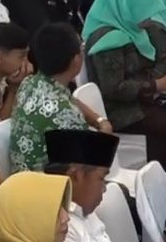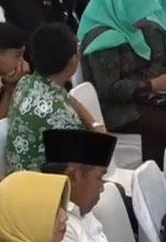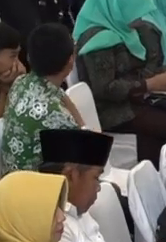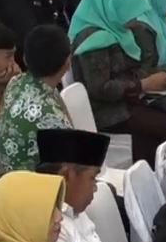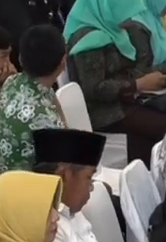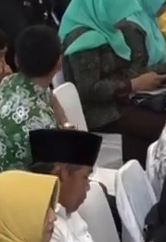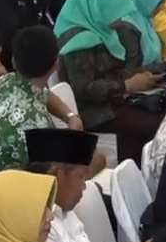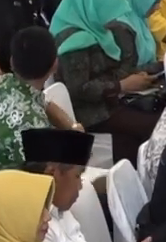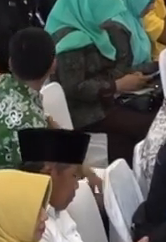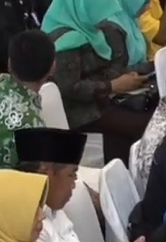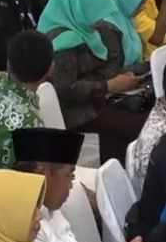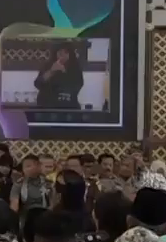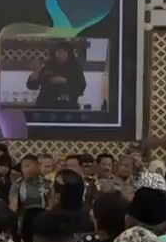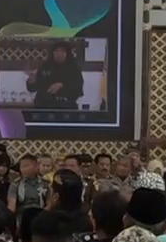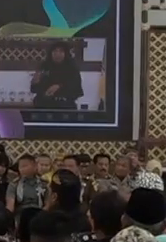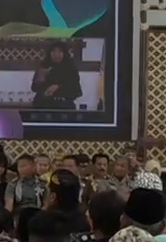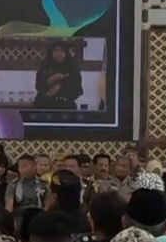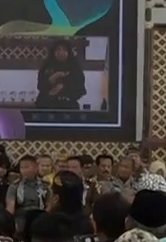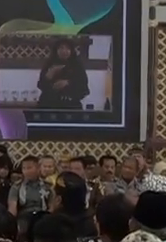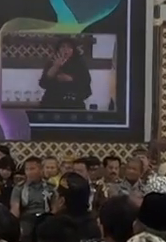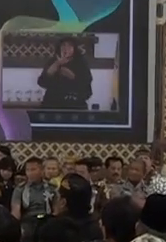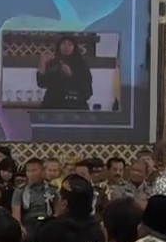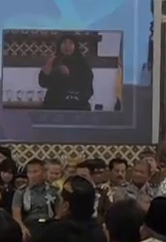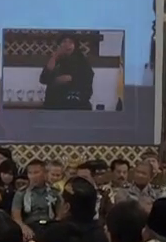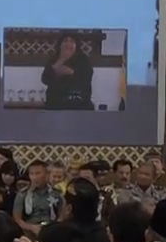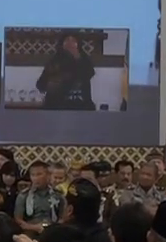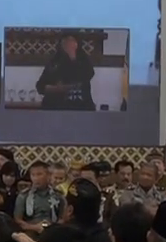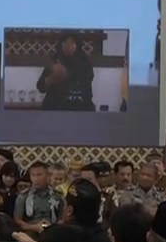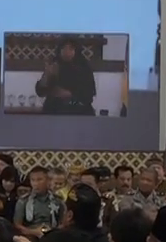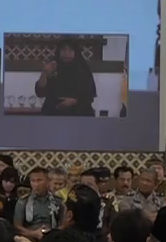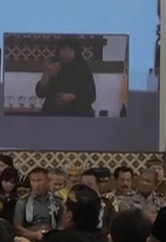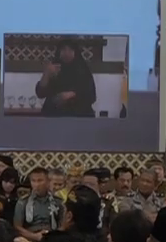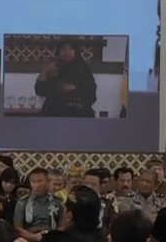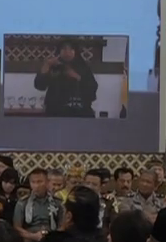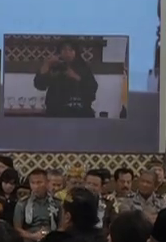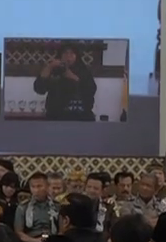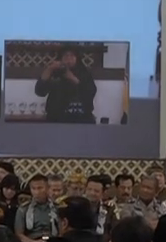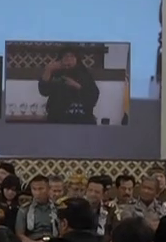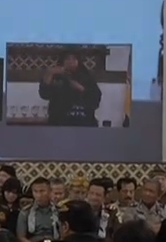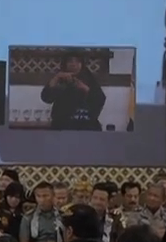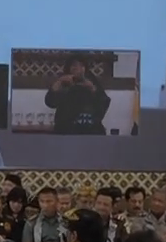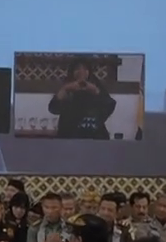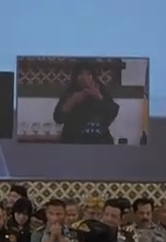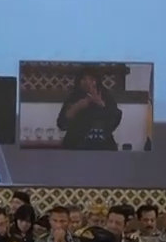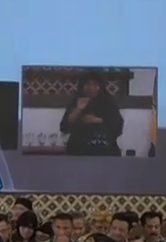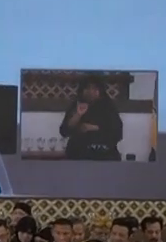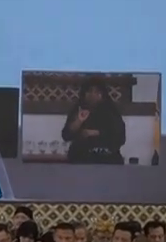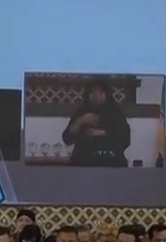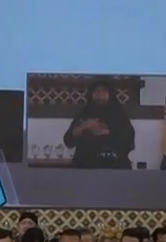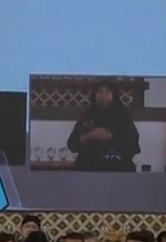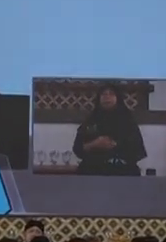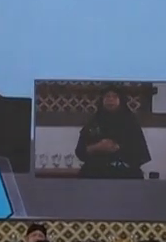anak, warga disabilitas, kelompok tani nelayan maupun representasi